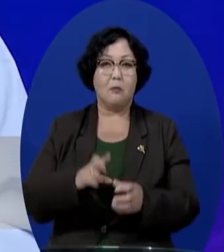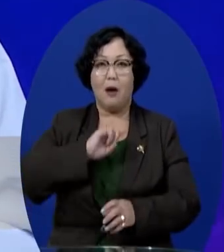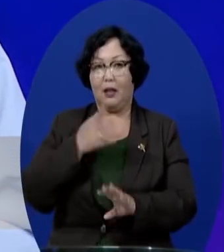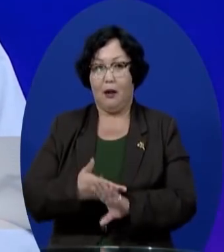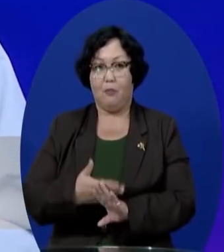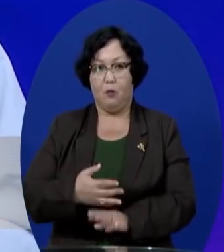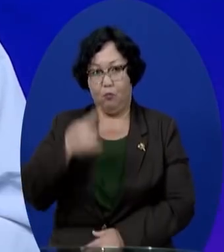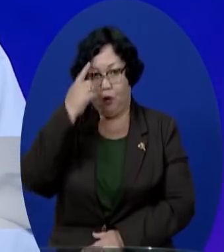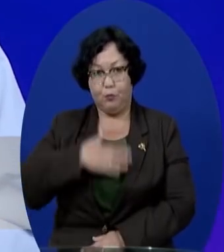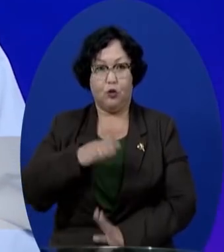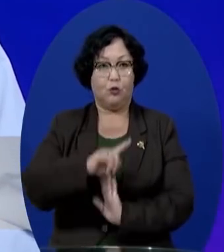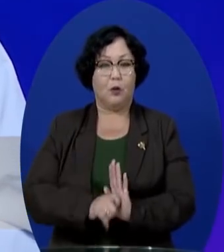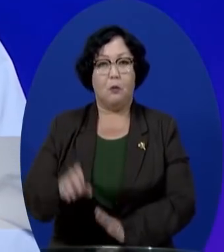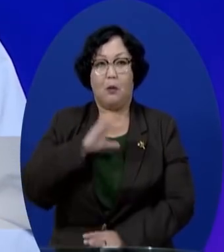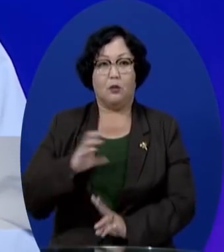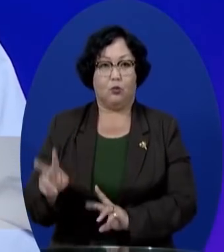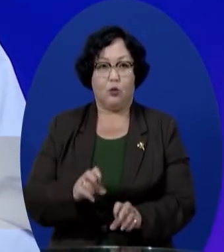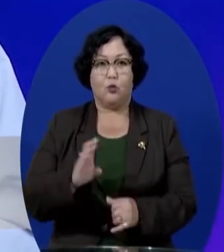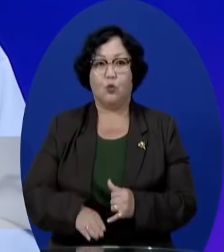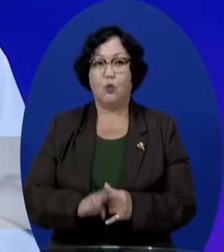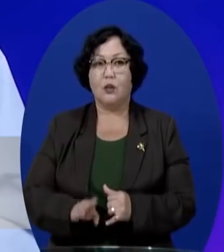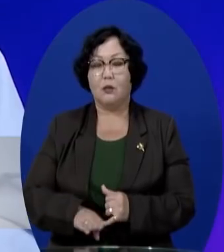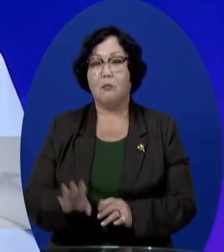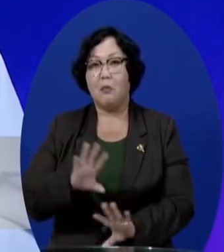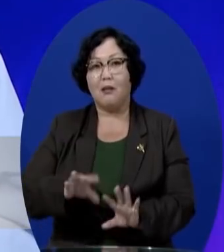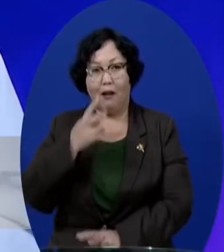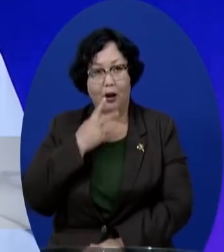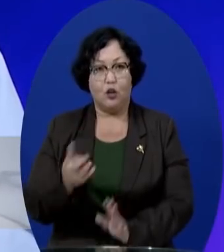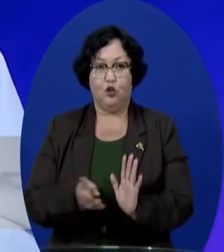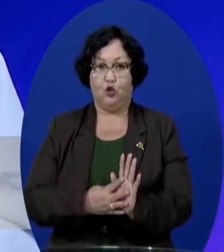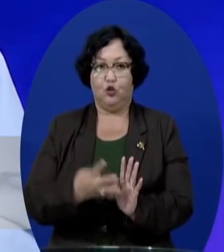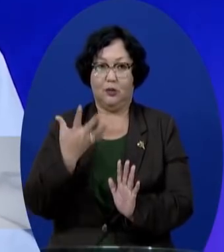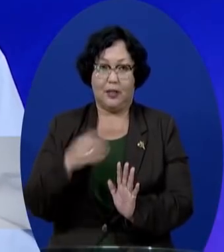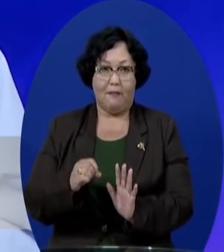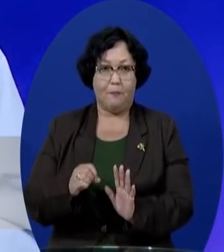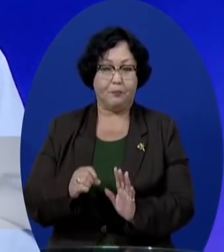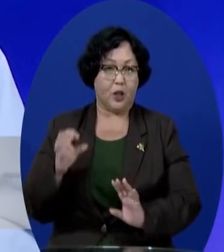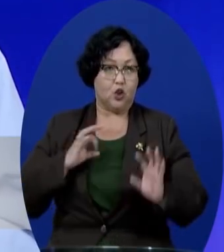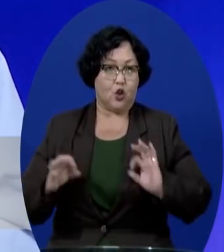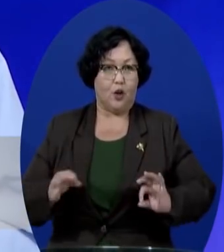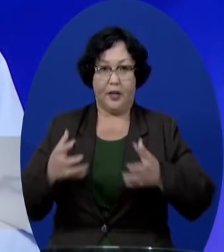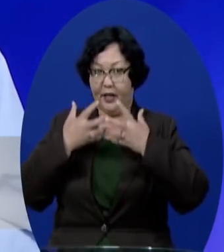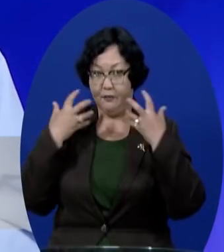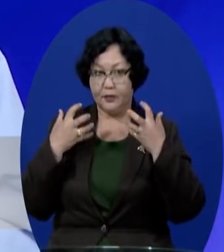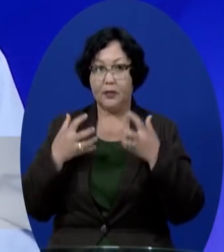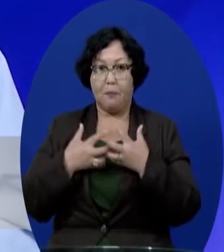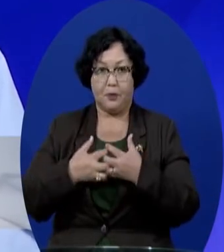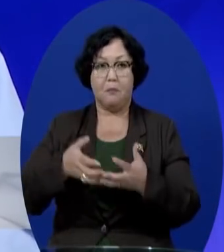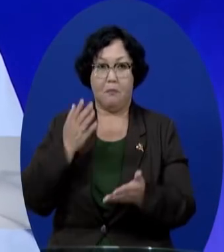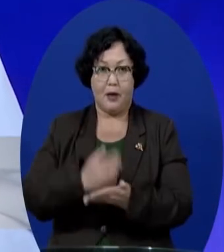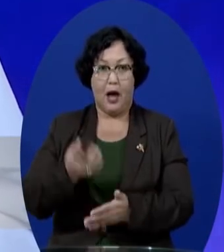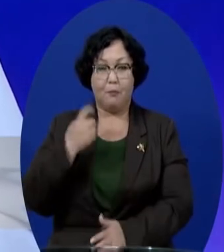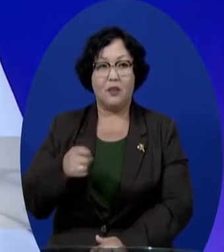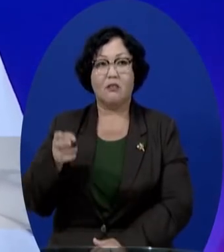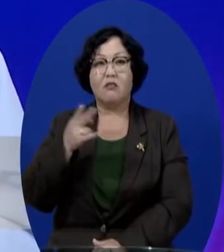газраас судалгаа хийгээд сүүлийн байдлаар Монгол улсад дунджаар 950 орчим цоохор ирвэс бий. Хамгийн дээд нь бол 1100 гэсэн